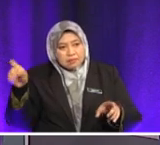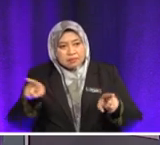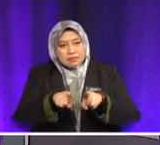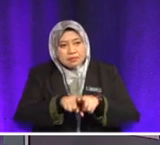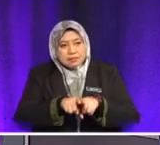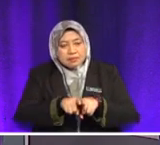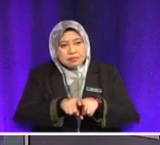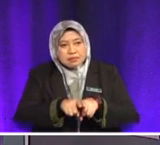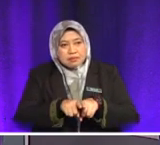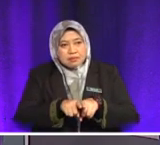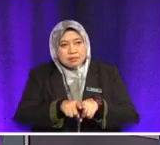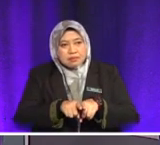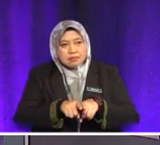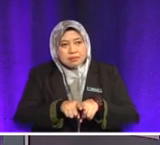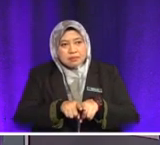oke